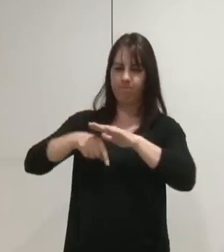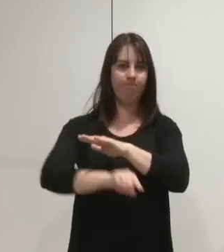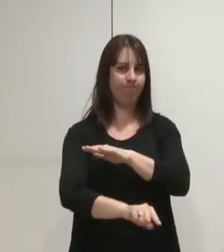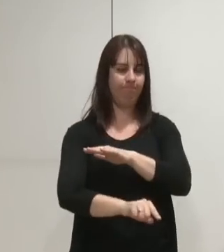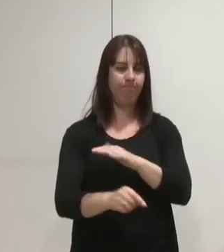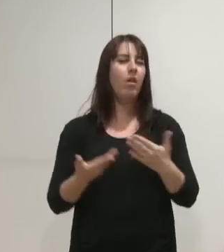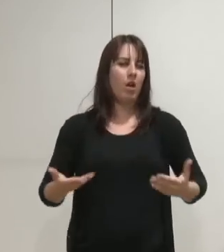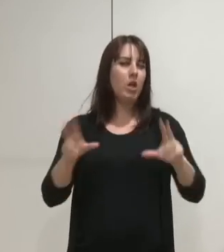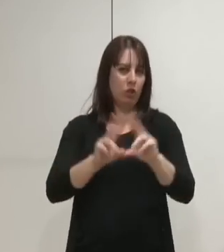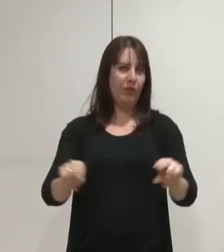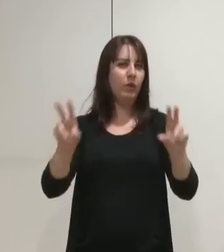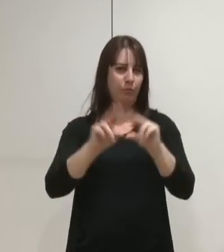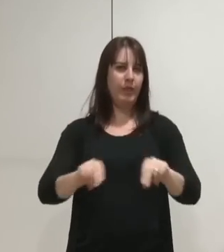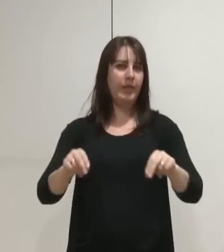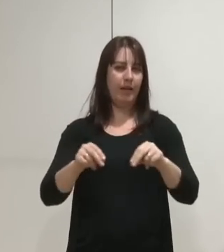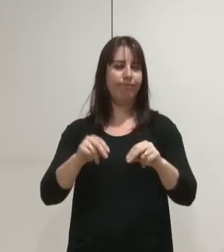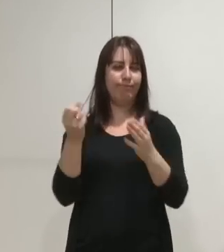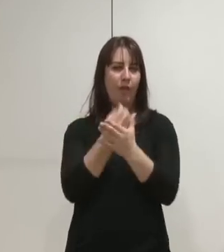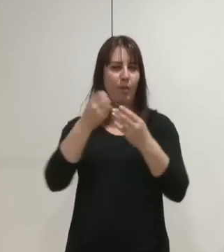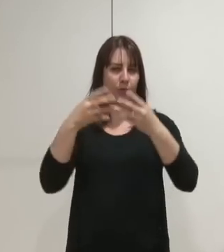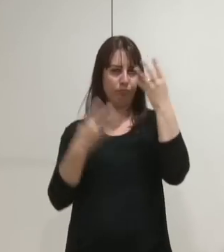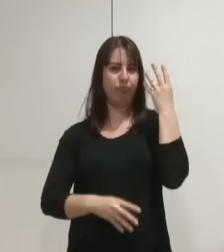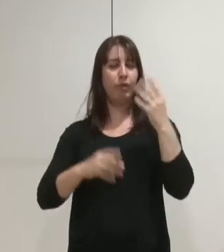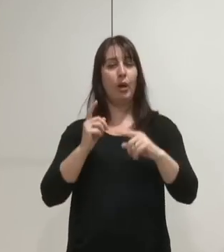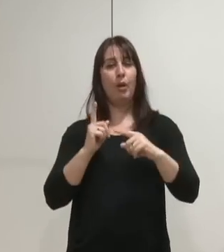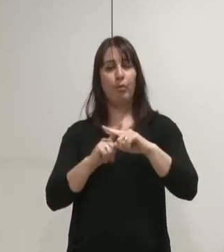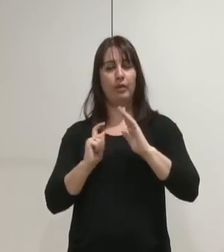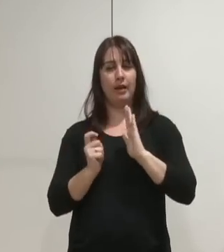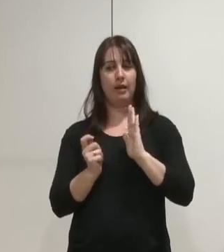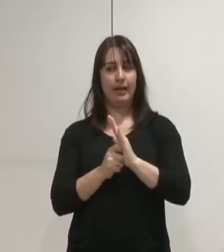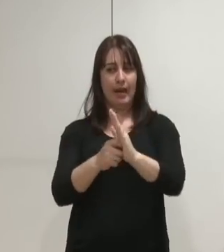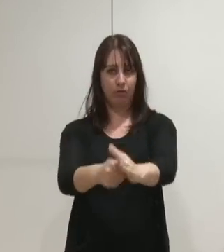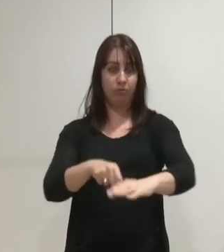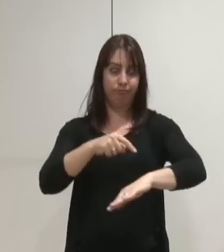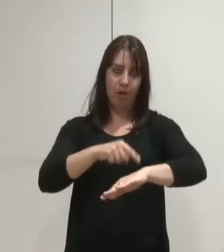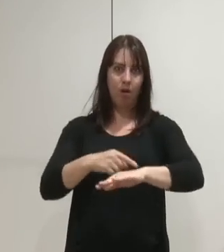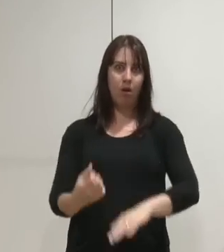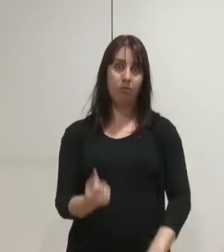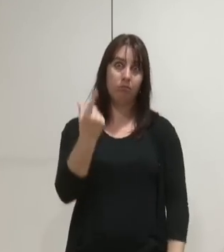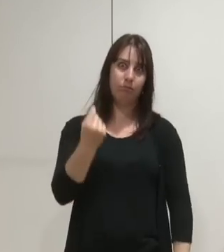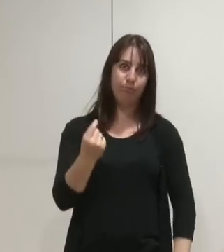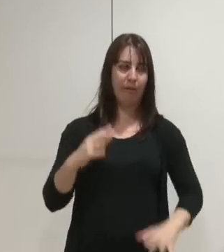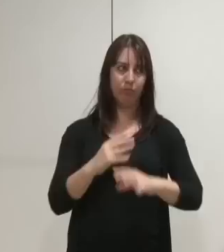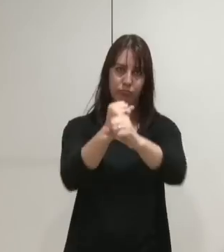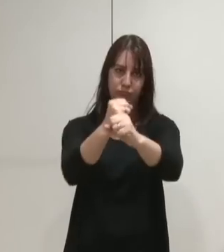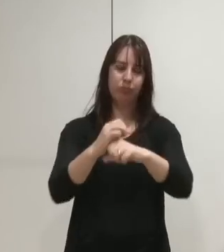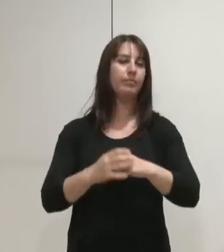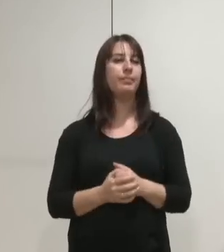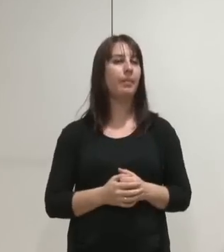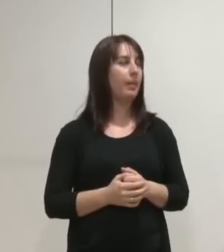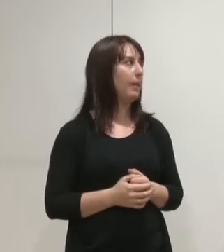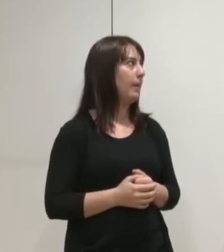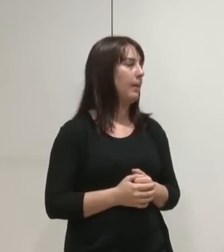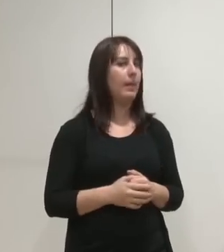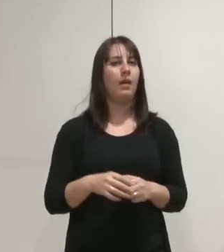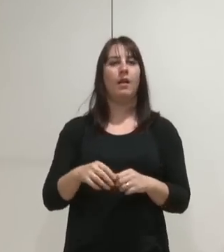je vais expliquer les différents éléments le calendrier rapidement vu l'heure on sait que le plan local de